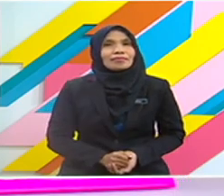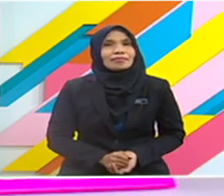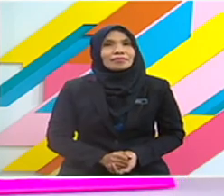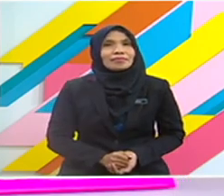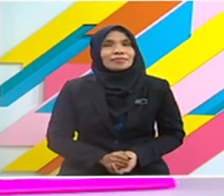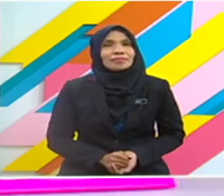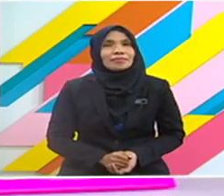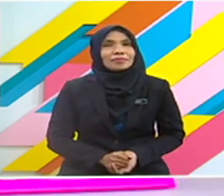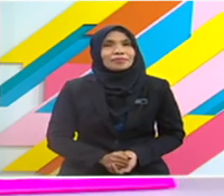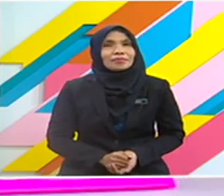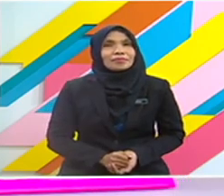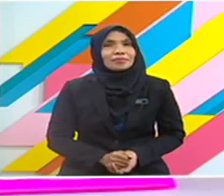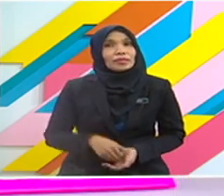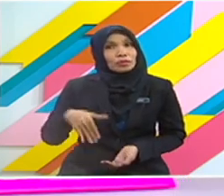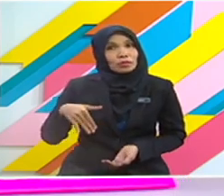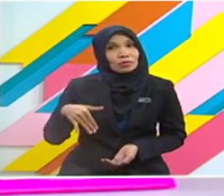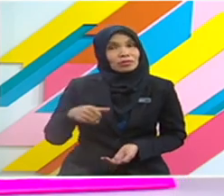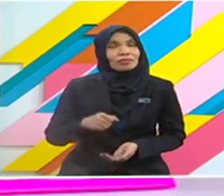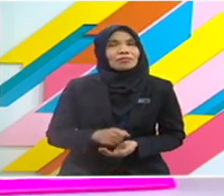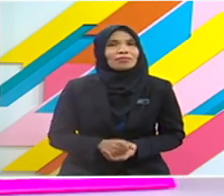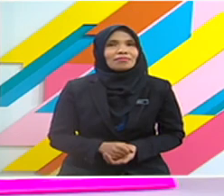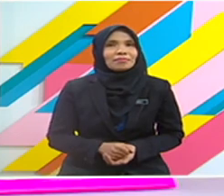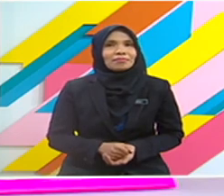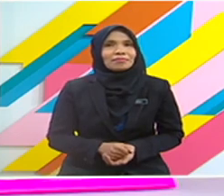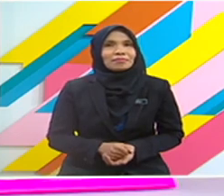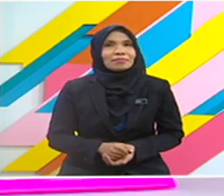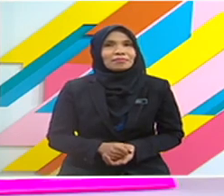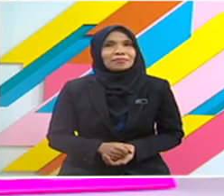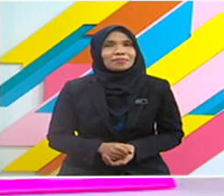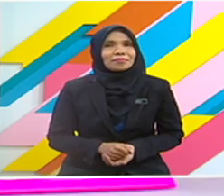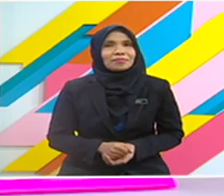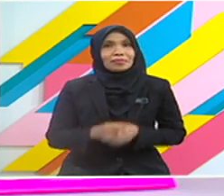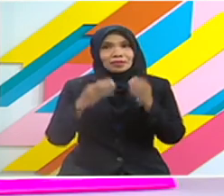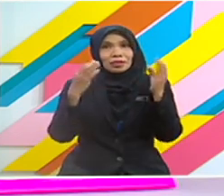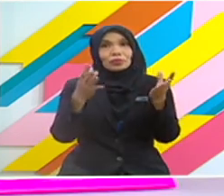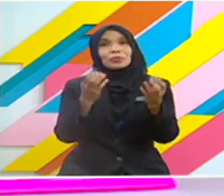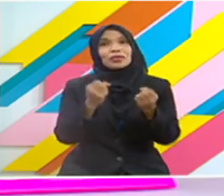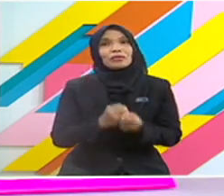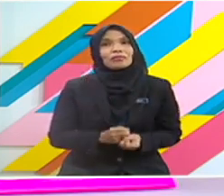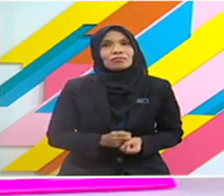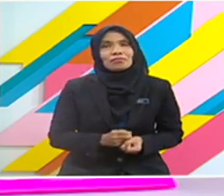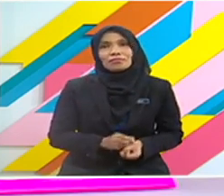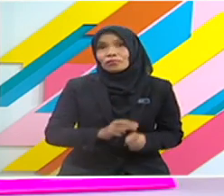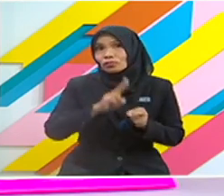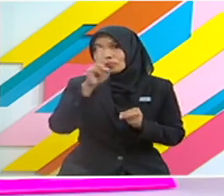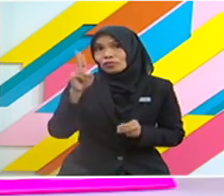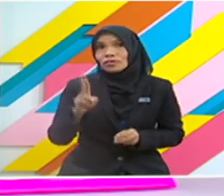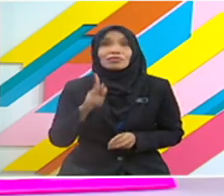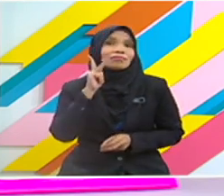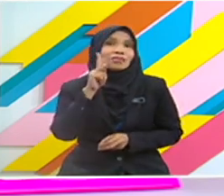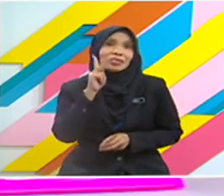cikgu berdua nak minta Kak Rina ada ujian lagi. Ya, sebelum cikgu perkenal bagi tahu fungsi organ deria yang